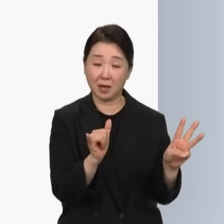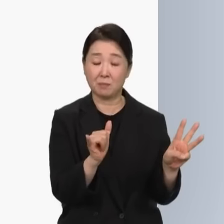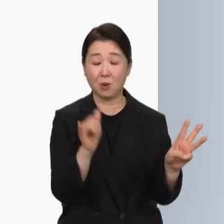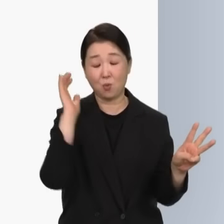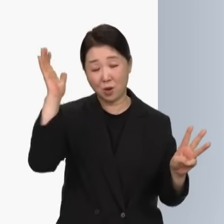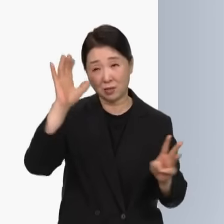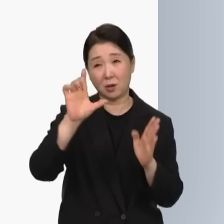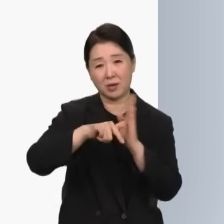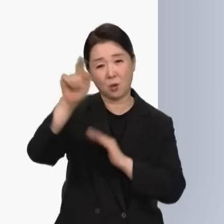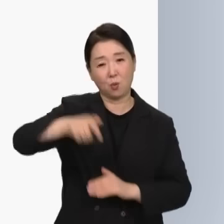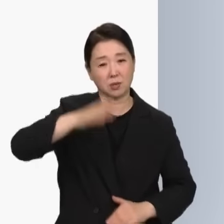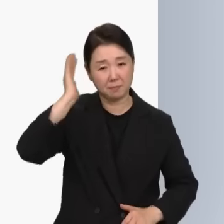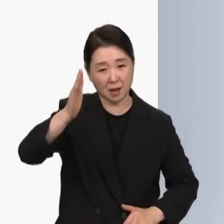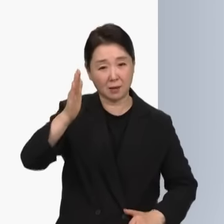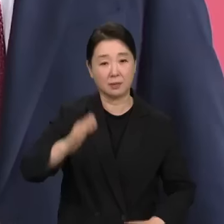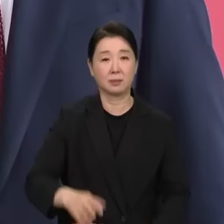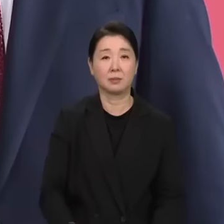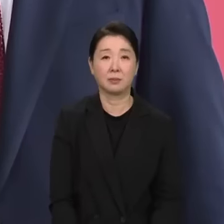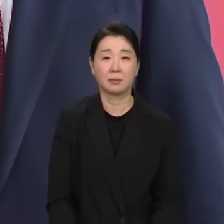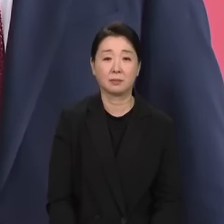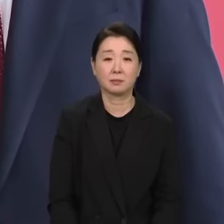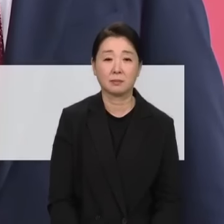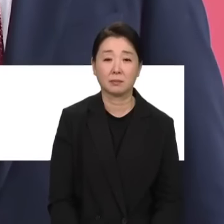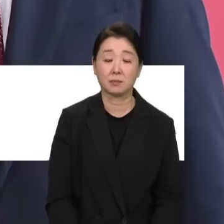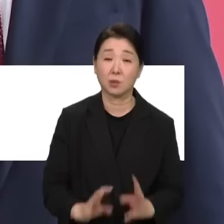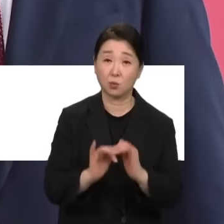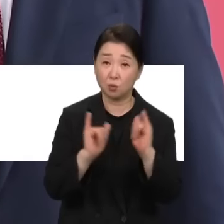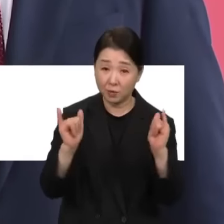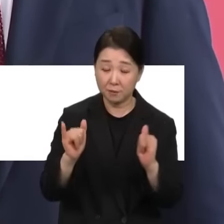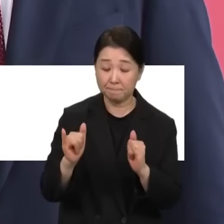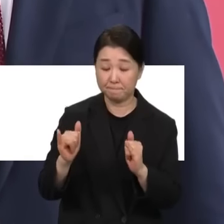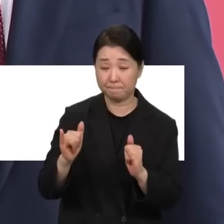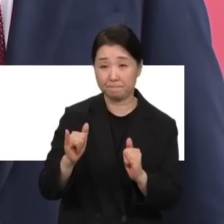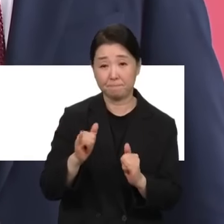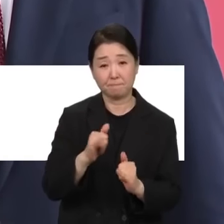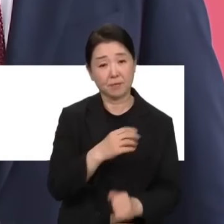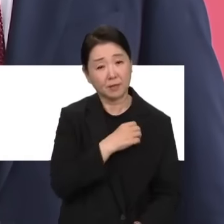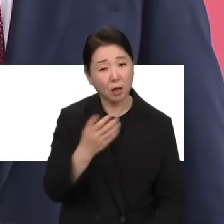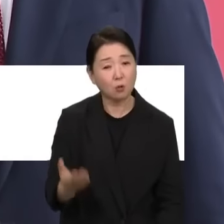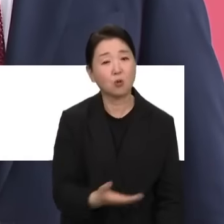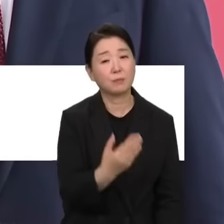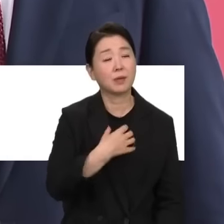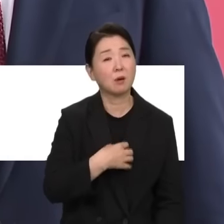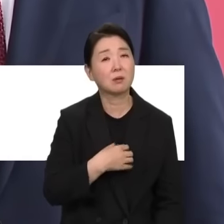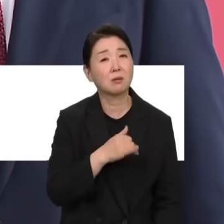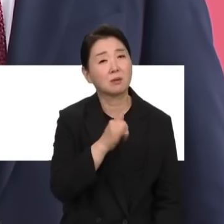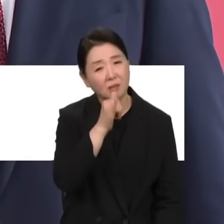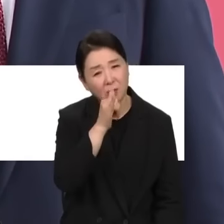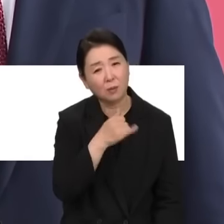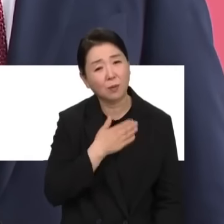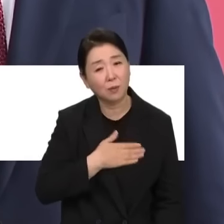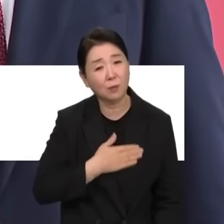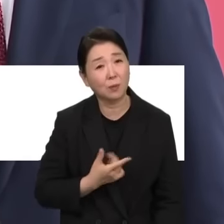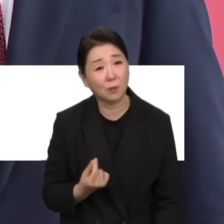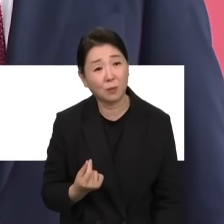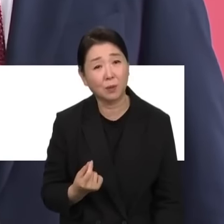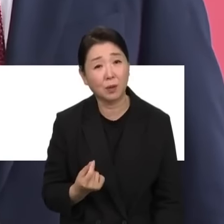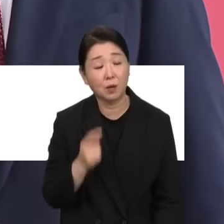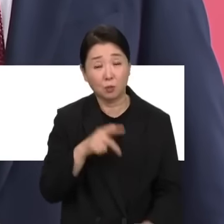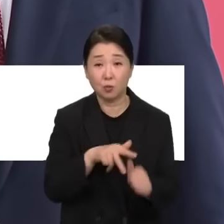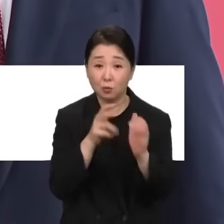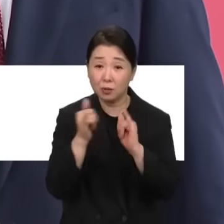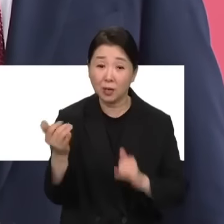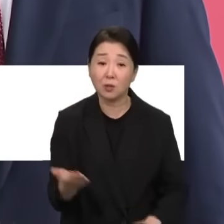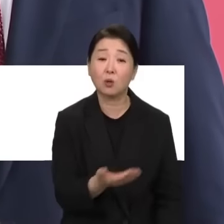연설회장 출입을 금지시켰습니다. 국민들 그리고 당원들께서 우려하고 있는 부분에 관해서 우리